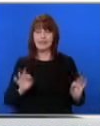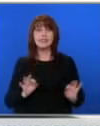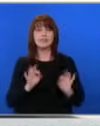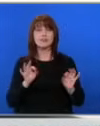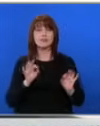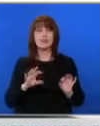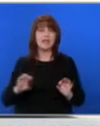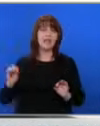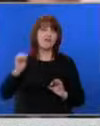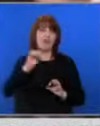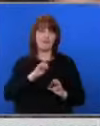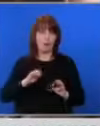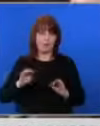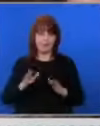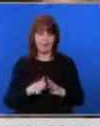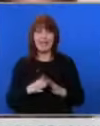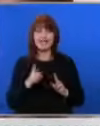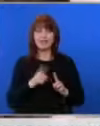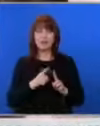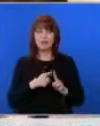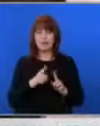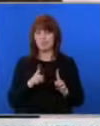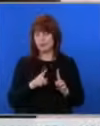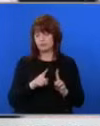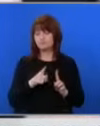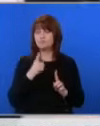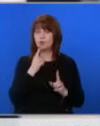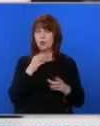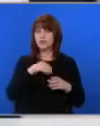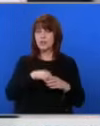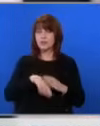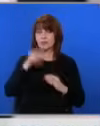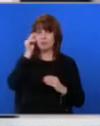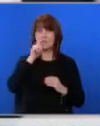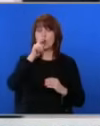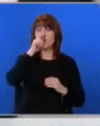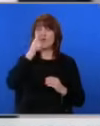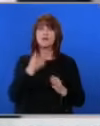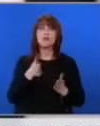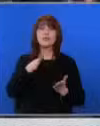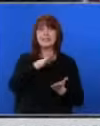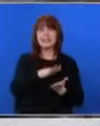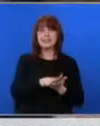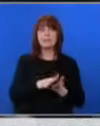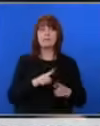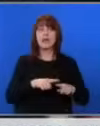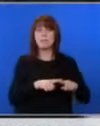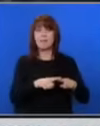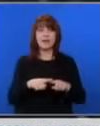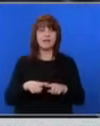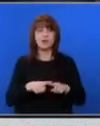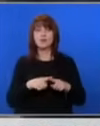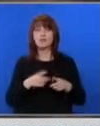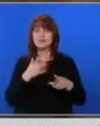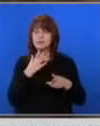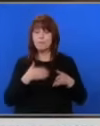цяла Европа. Тихановска подчерта, че ролята на България е много важна за стъпването на Беларус на пътя на демокрацията и Европейския